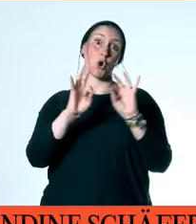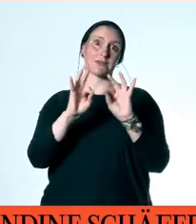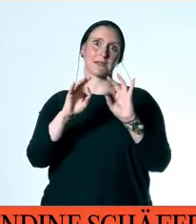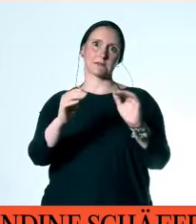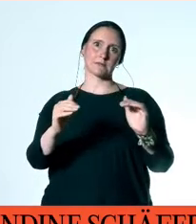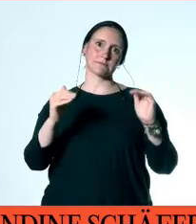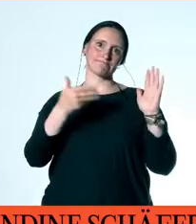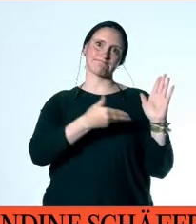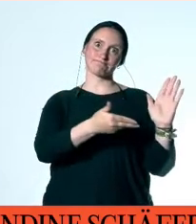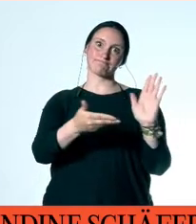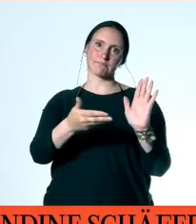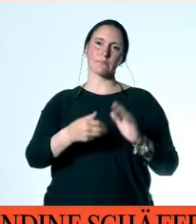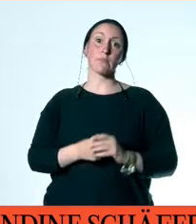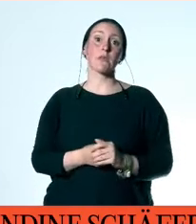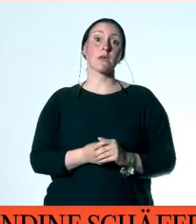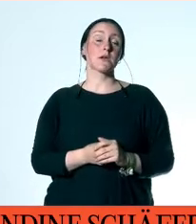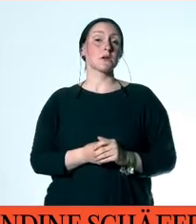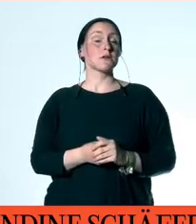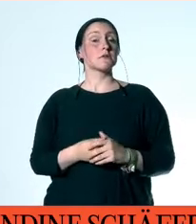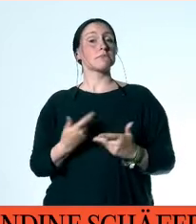als Feministinnen aktiv sind.